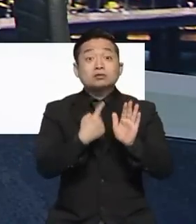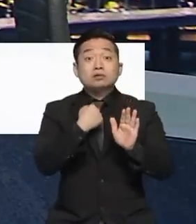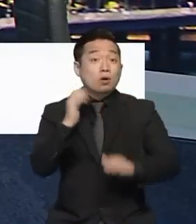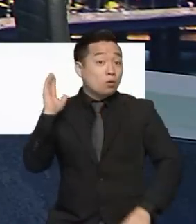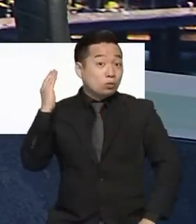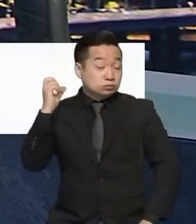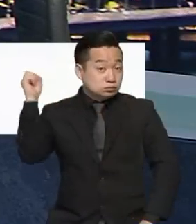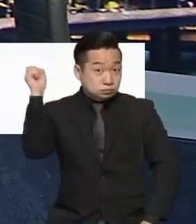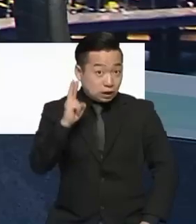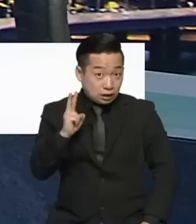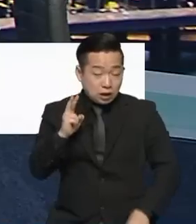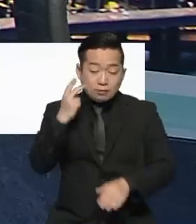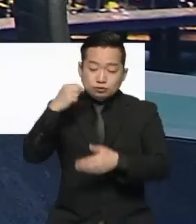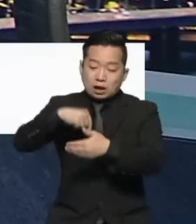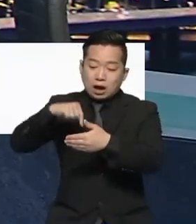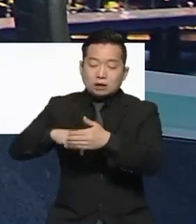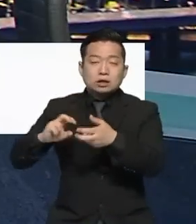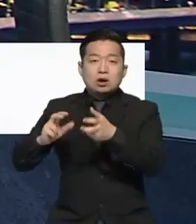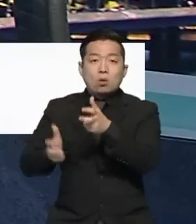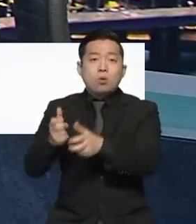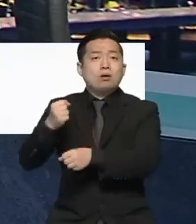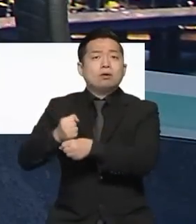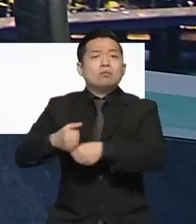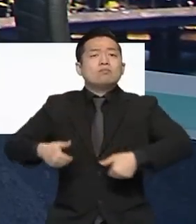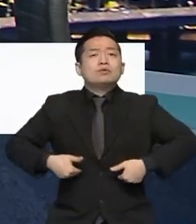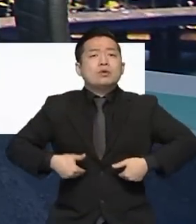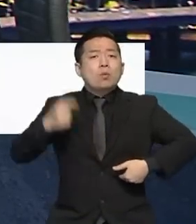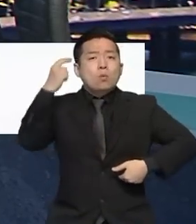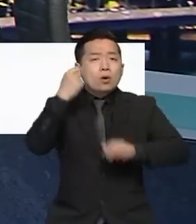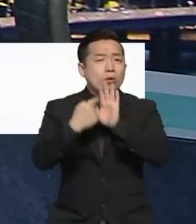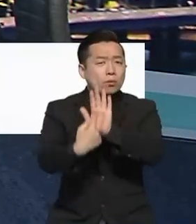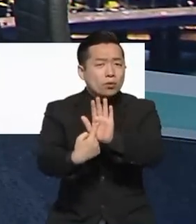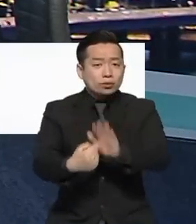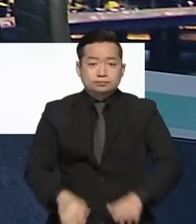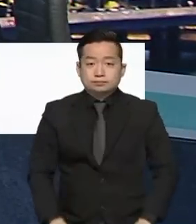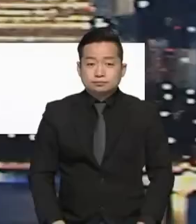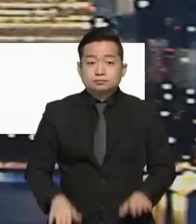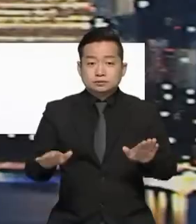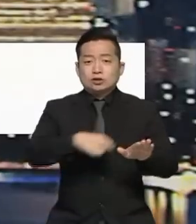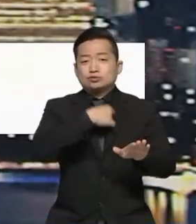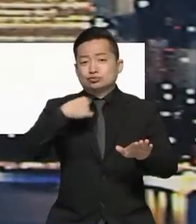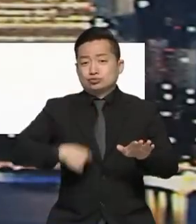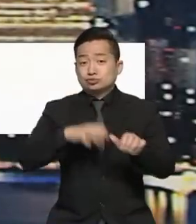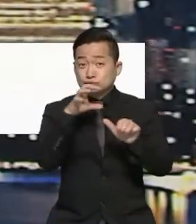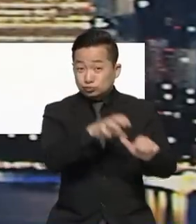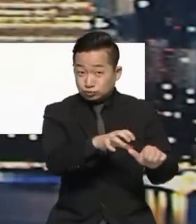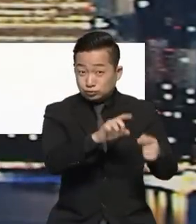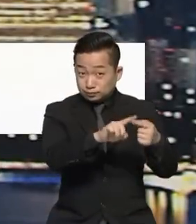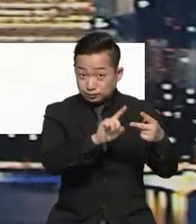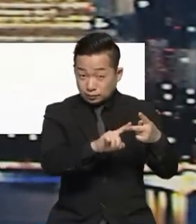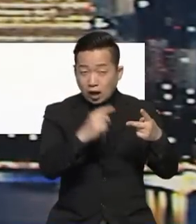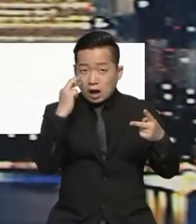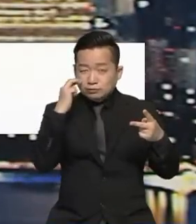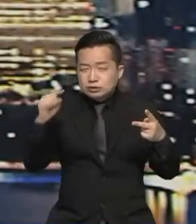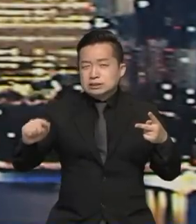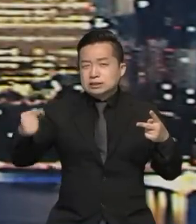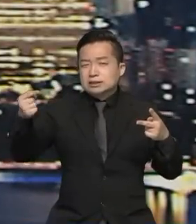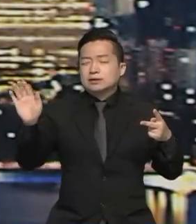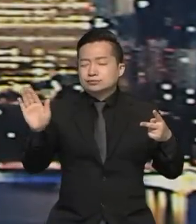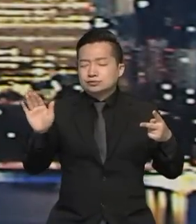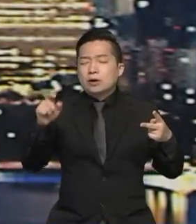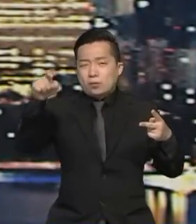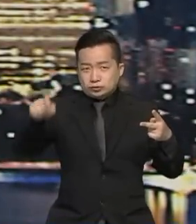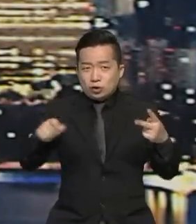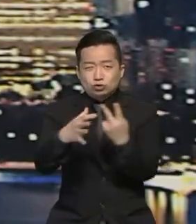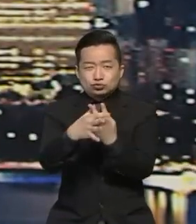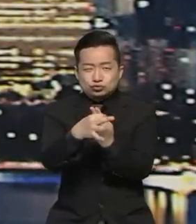최근 들어서는 미국 안에서 생산해야 된다, 이걸 강조하는 겁니까? 중국 견제와 미국 우선주의의 현실화, 이 두